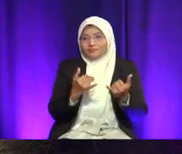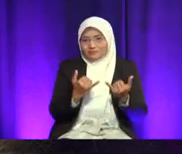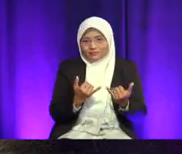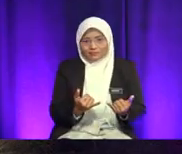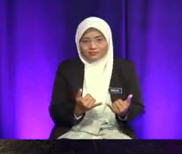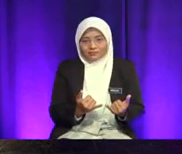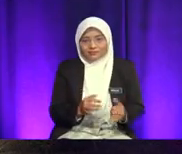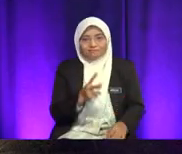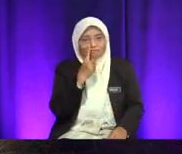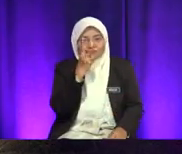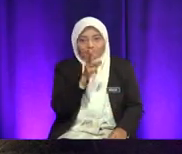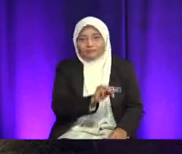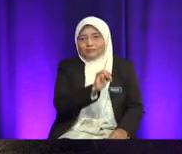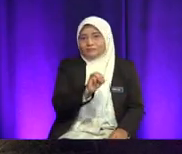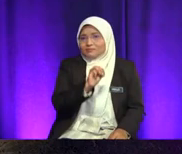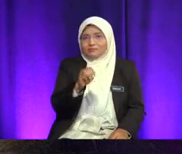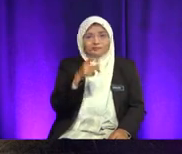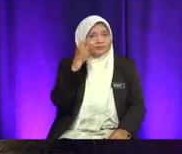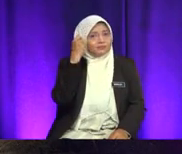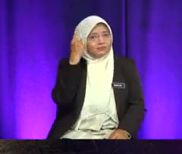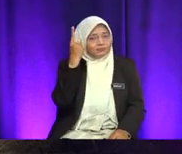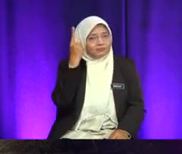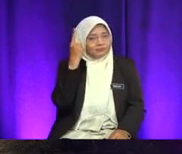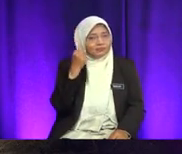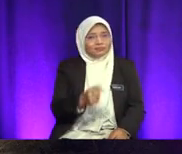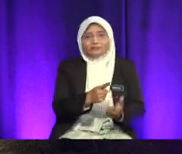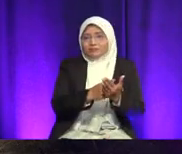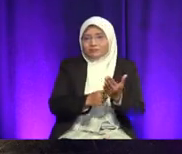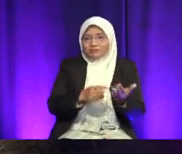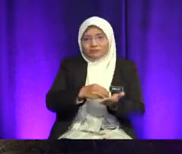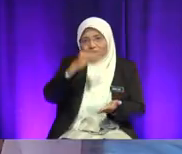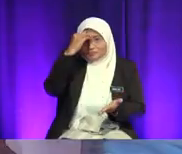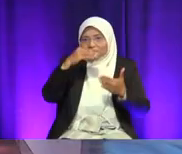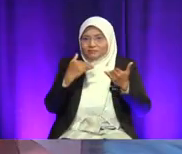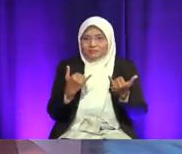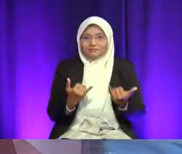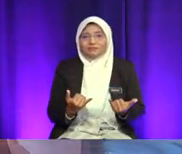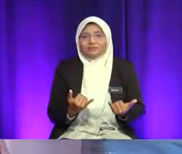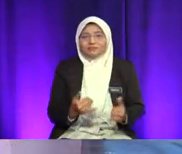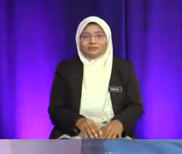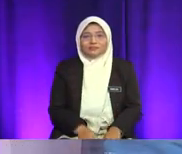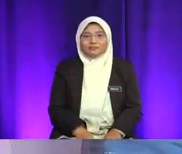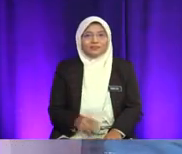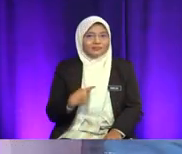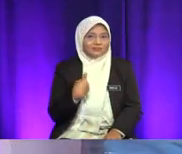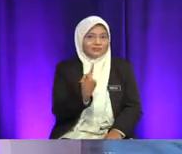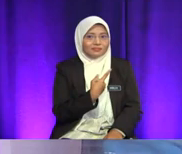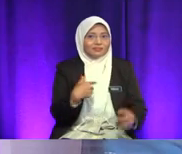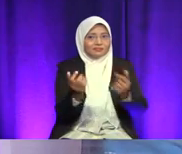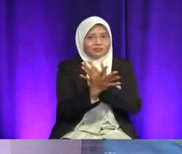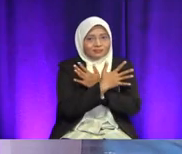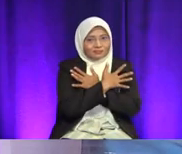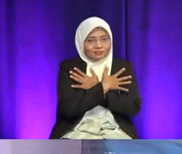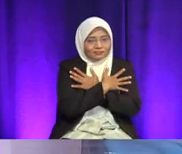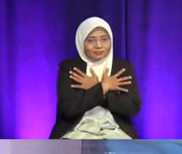paham dengan pembelajaran kita pada hari ini termasuklah saya percaya murid-murid yang berada di rumah juga kita tidak melihat seketika